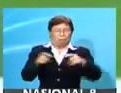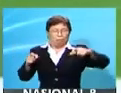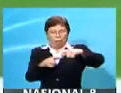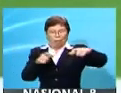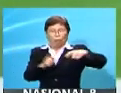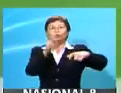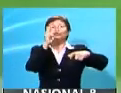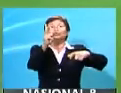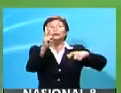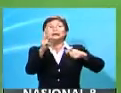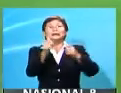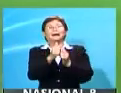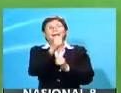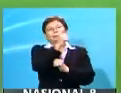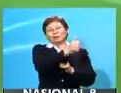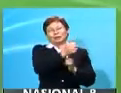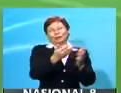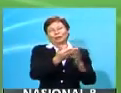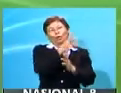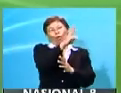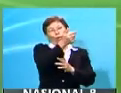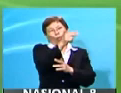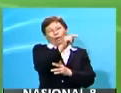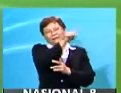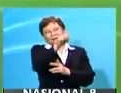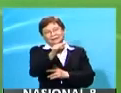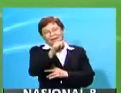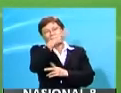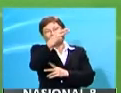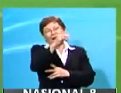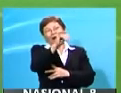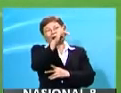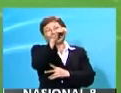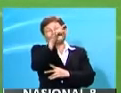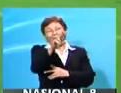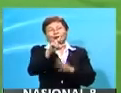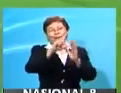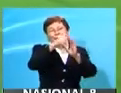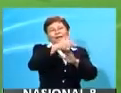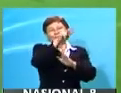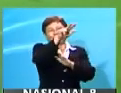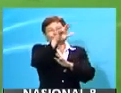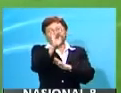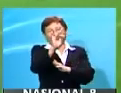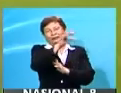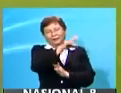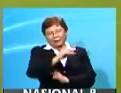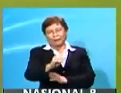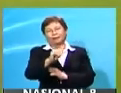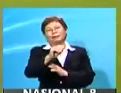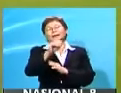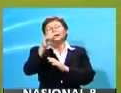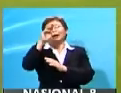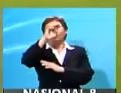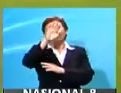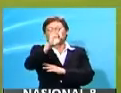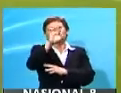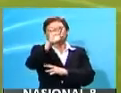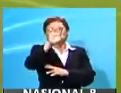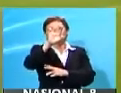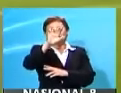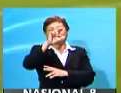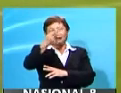jaringan masing-masing menerusi WAN zek Haikal Wan Nor pada minit ke-38 dan Mohamad Nor Farhan